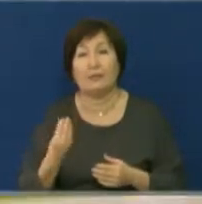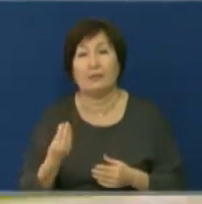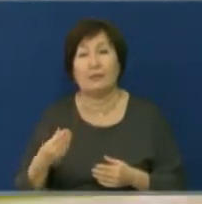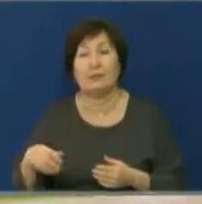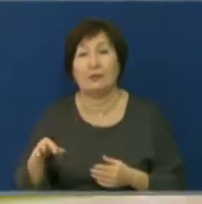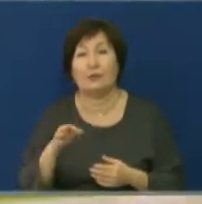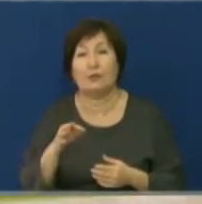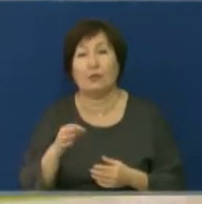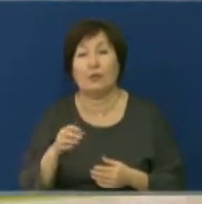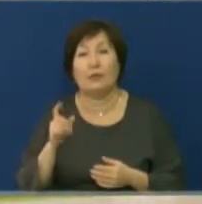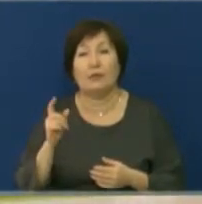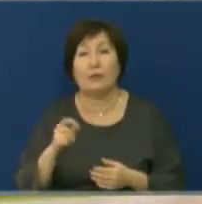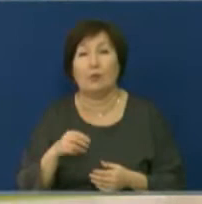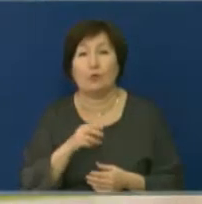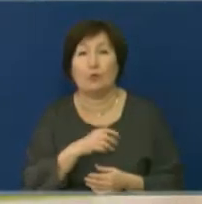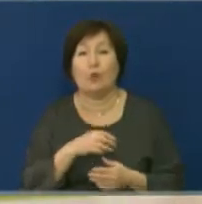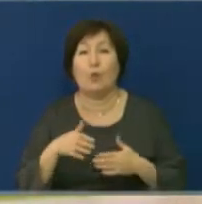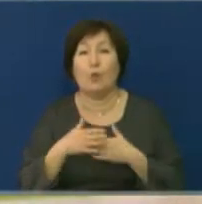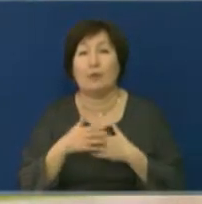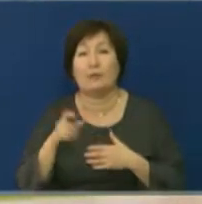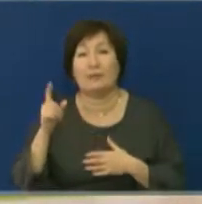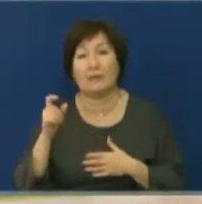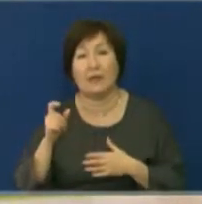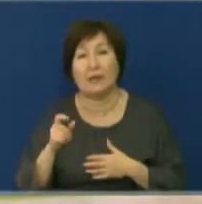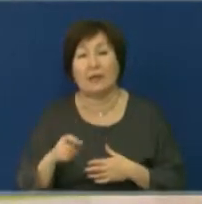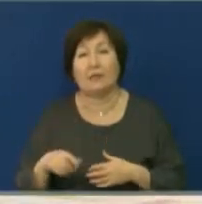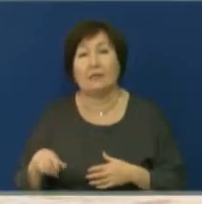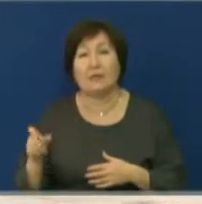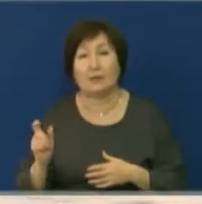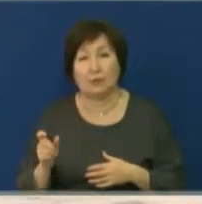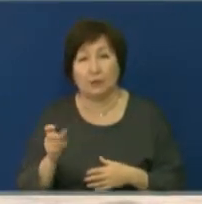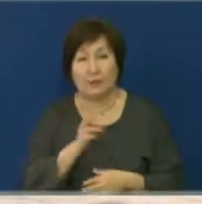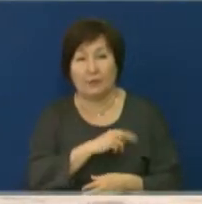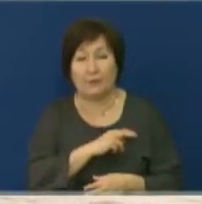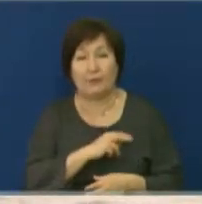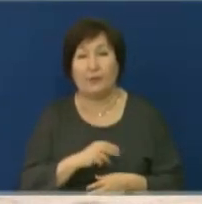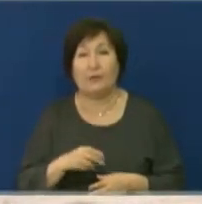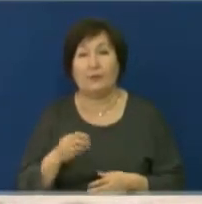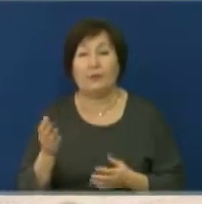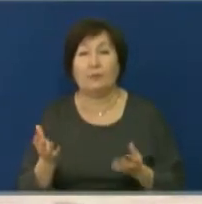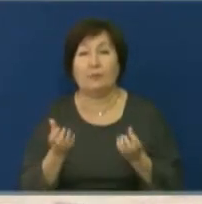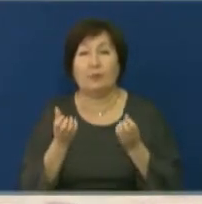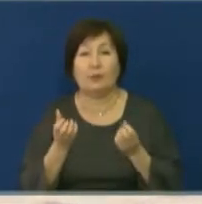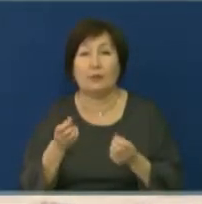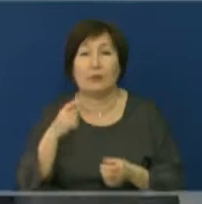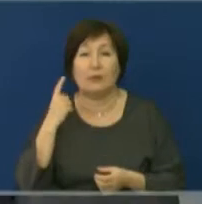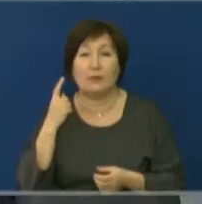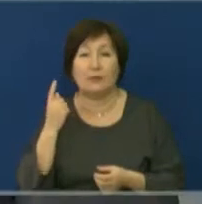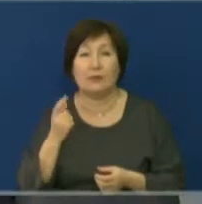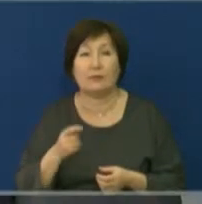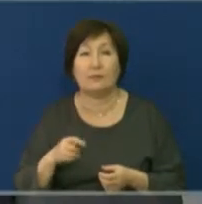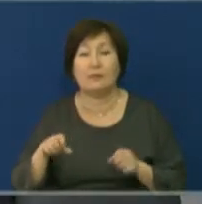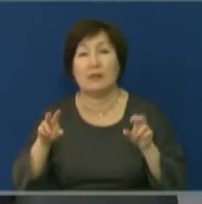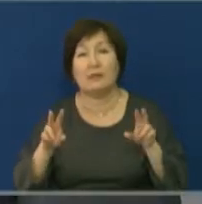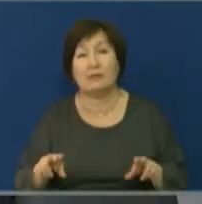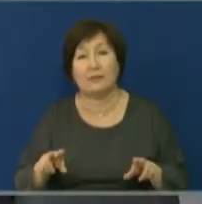100 сотрудников. И на данный момент идет набор молодых специалистов, готовых служить обществу и родной стране. В